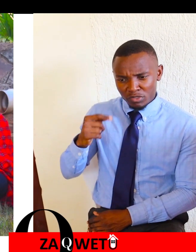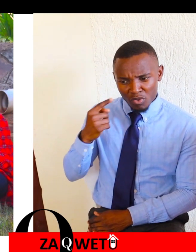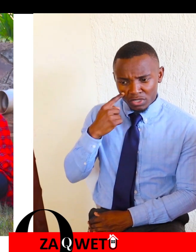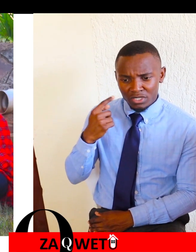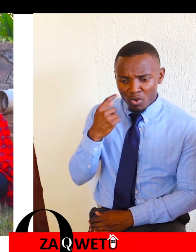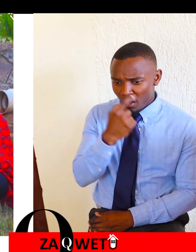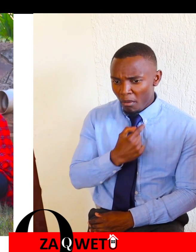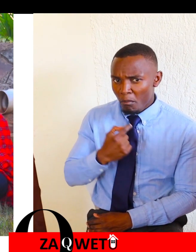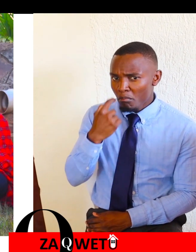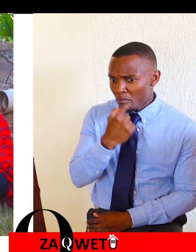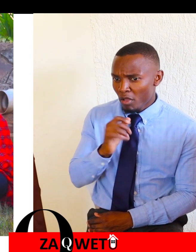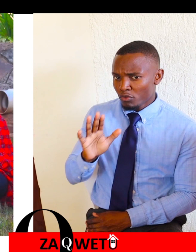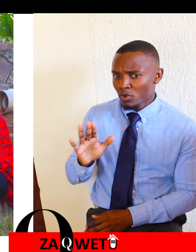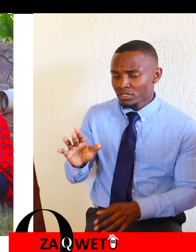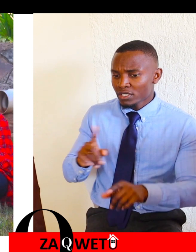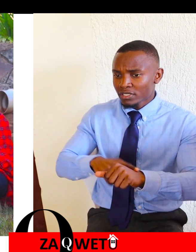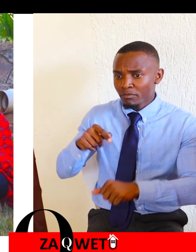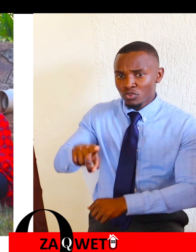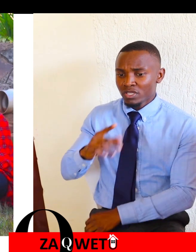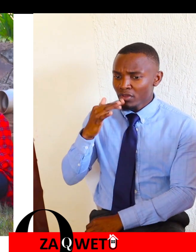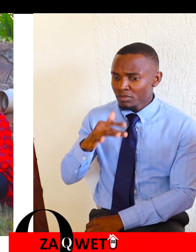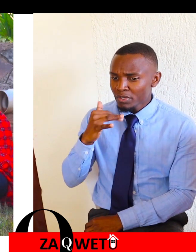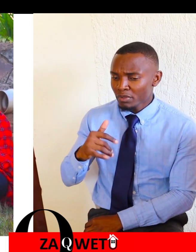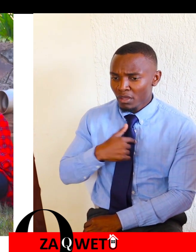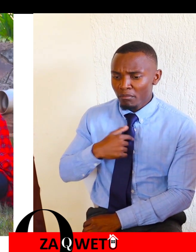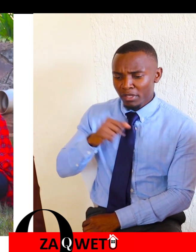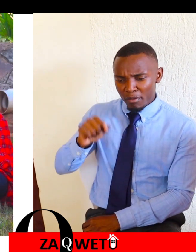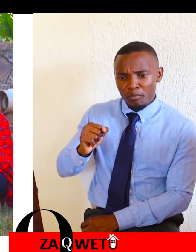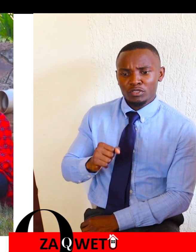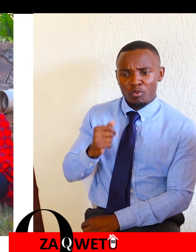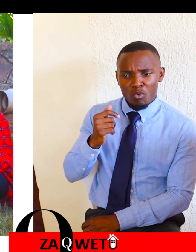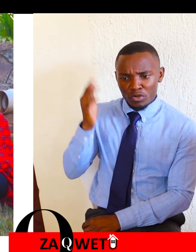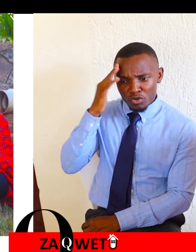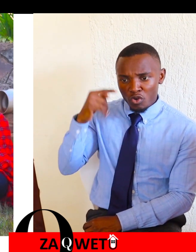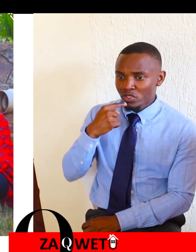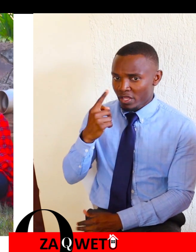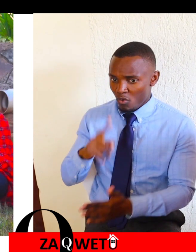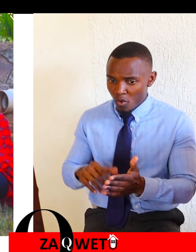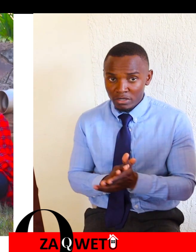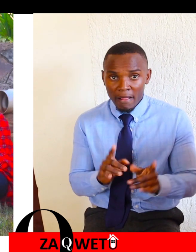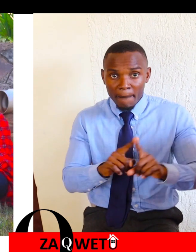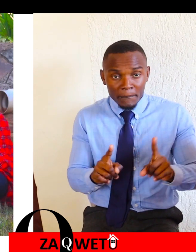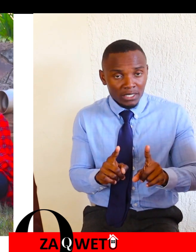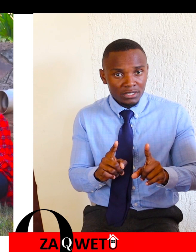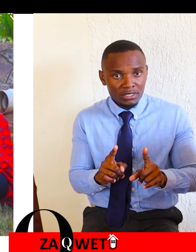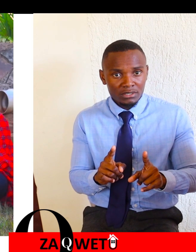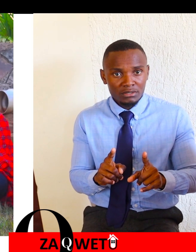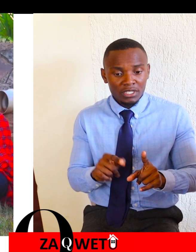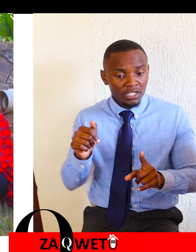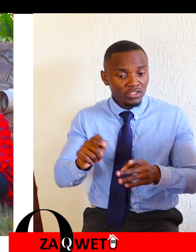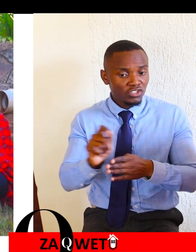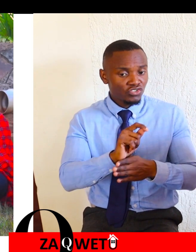kuangalia ishara mdomo, ninapozungumza ninaweza ku-articulate kile ambacho nasema. Lakini